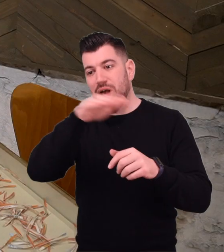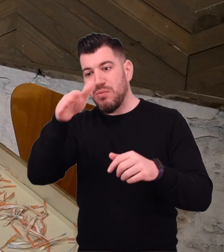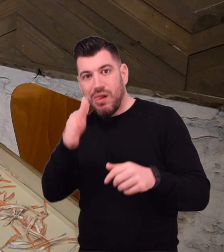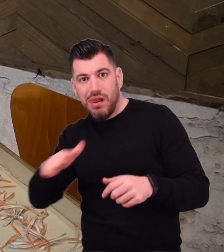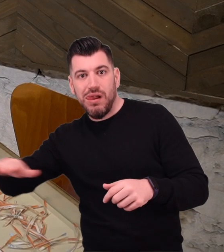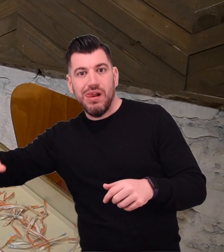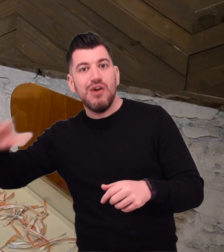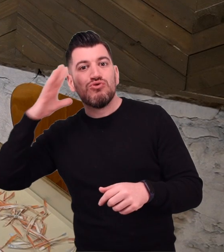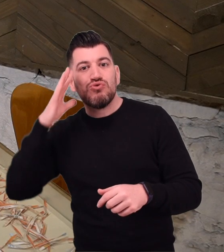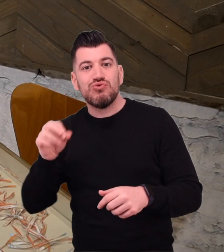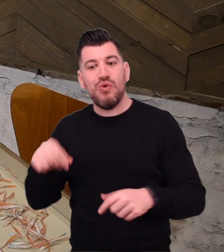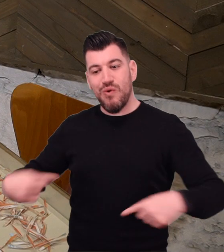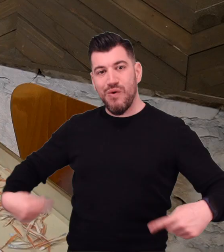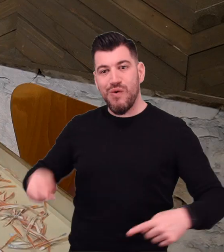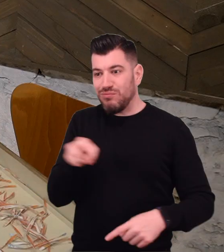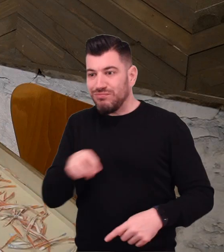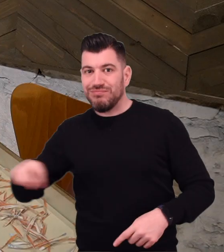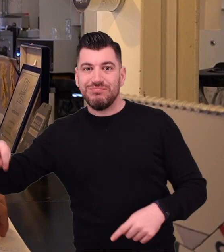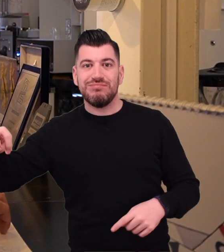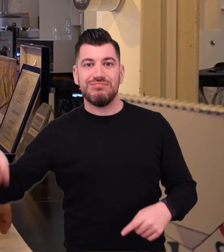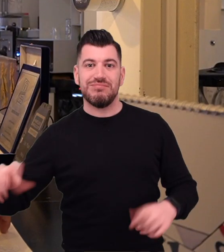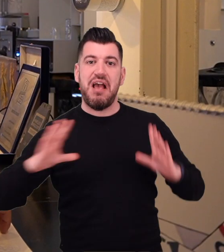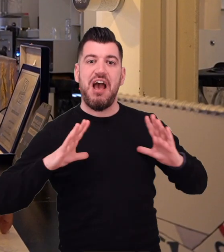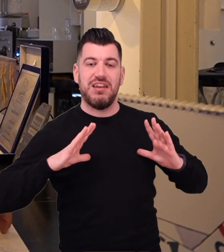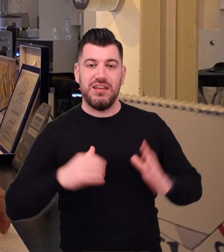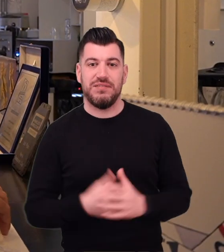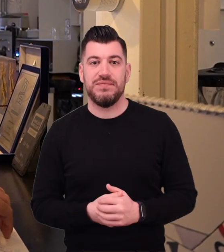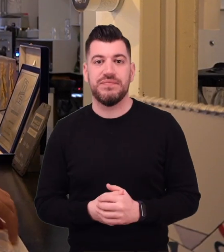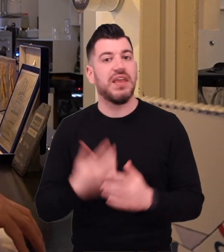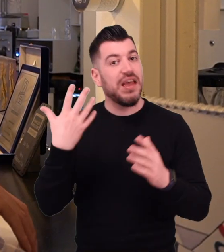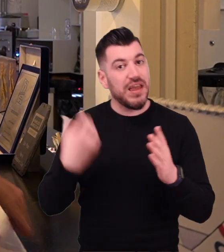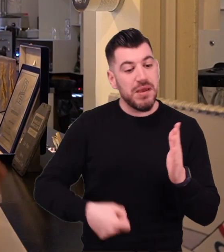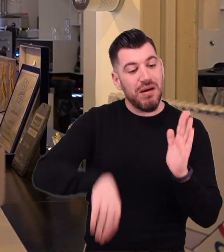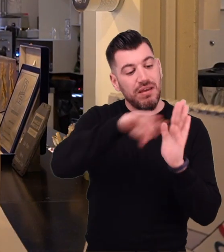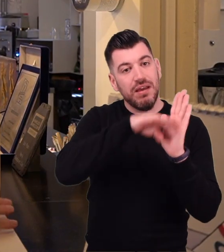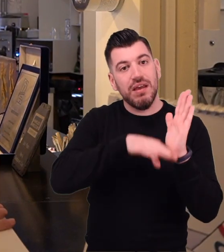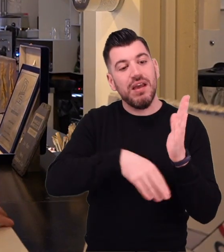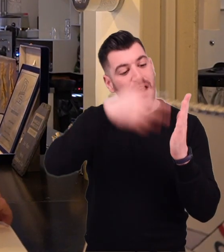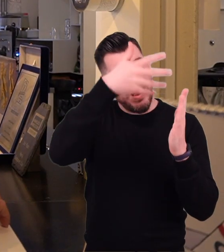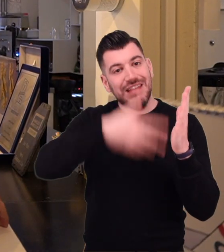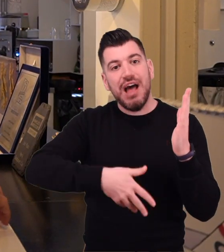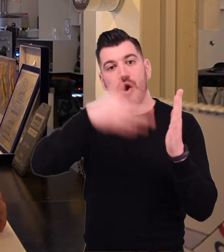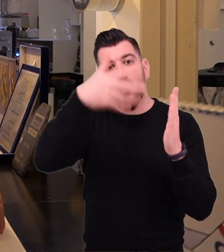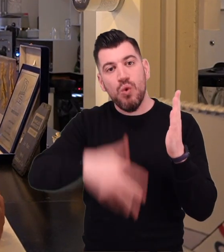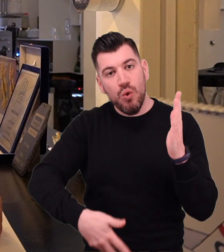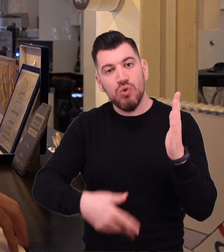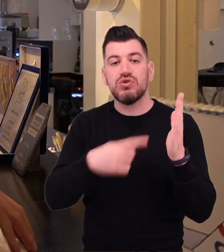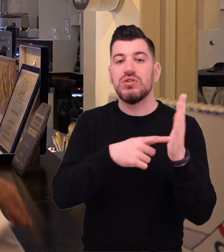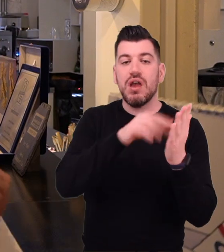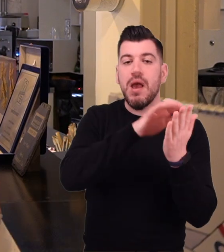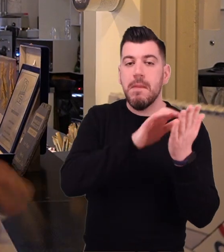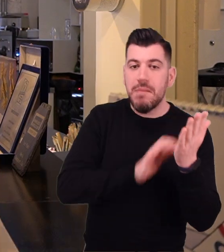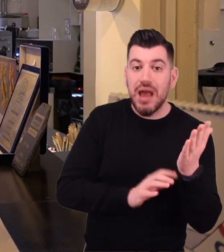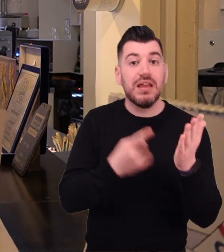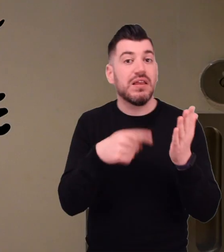και ένας άνθρωπος που δεν είναι όρθιος όπως οι υπόλοιποι να κάτσει στο μπαρ. Υπάρχει ο κατάλογος και σε braille και σε ακουστική μορφή για ανθρώπους